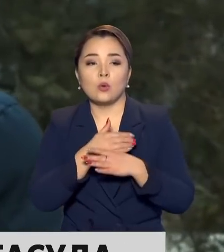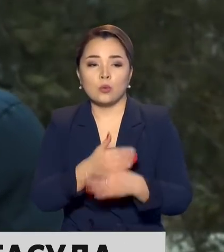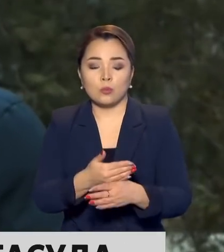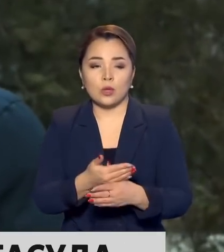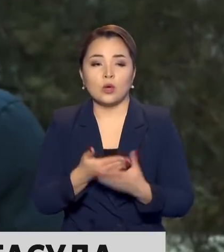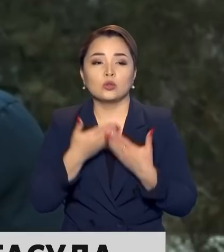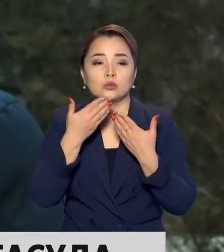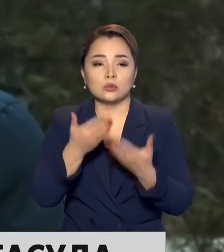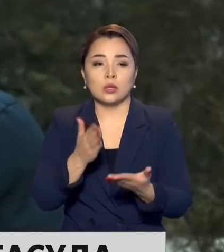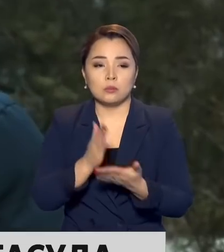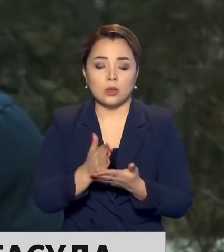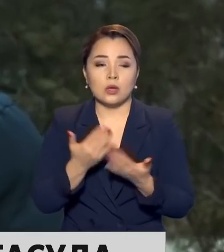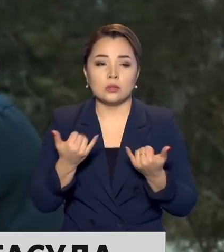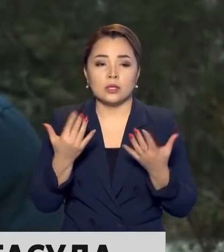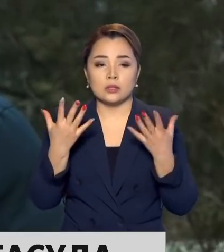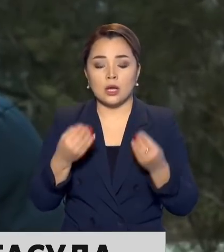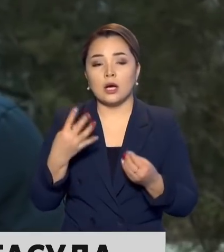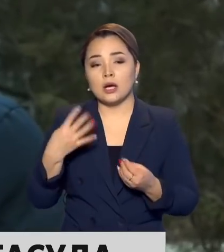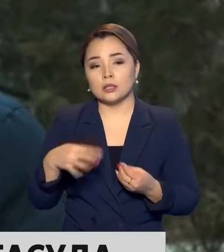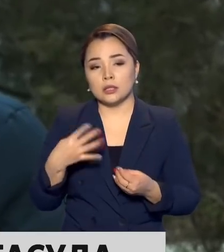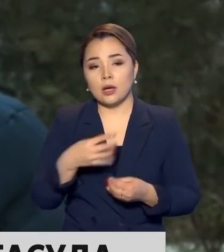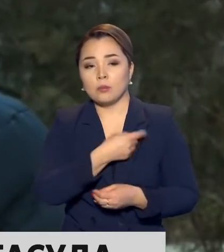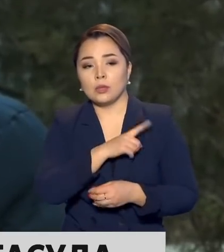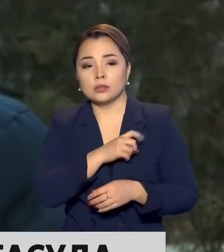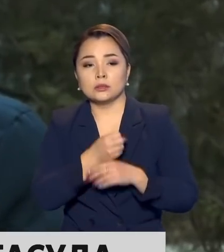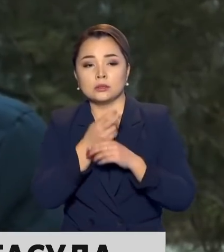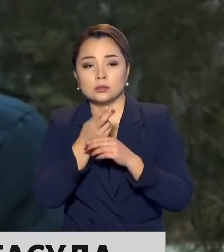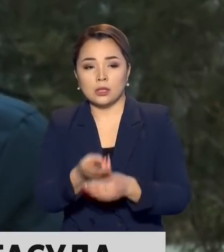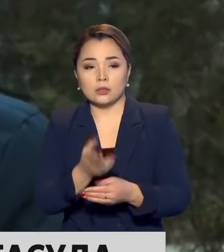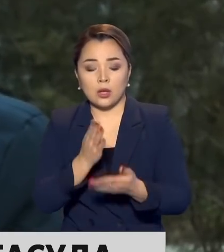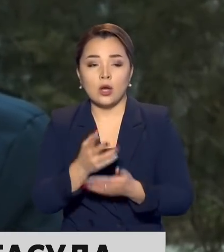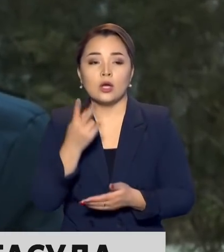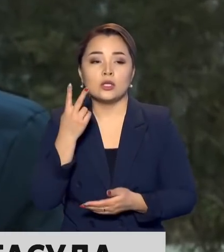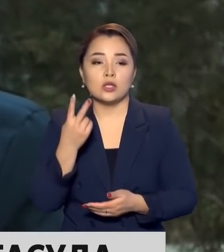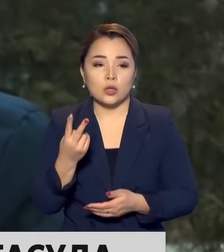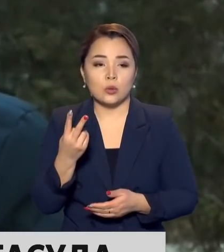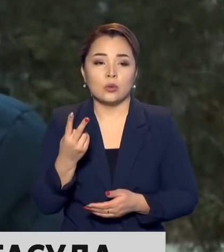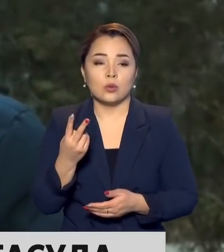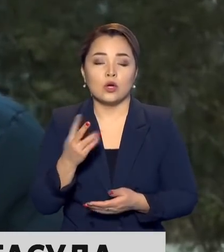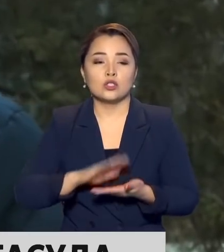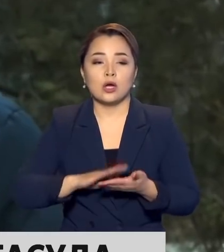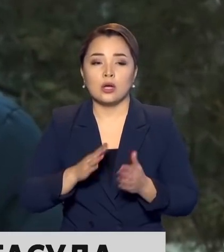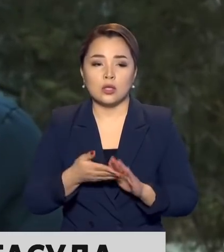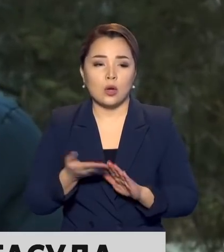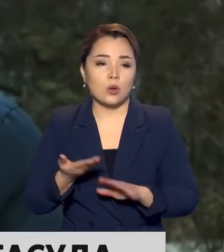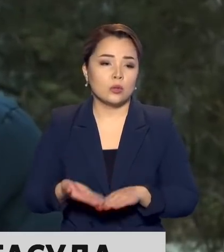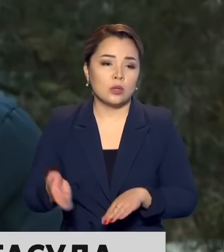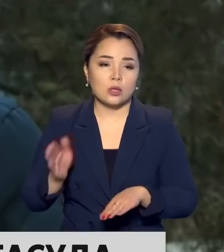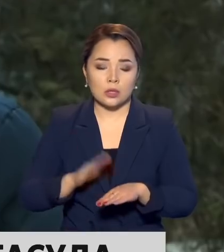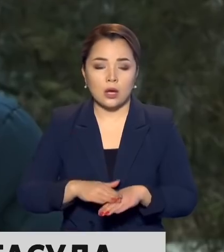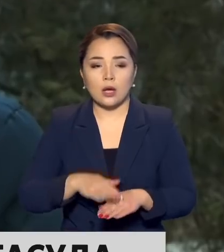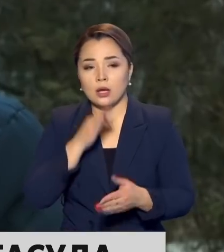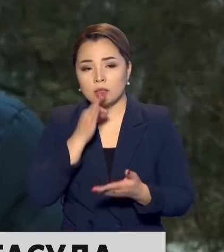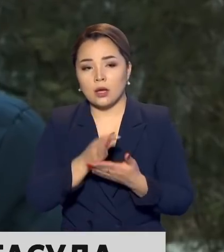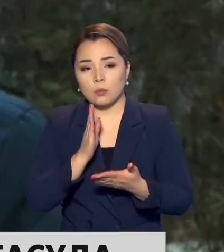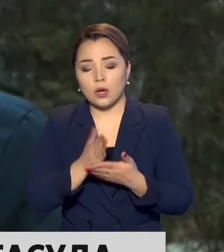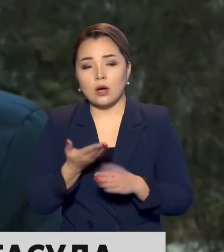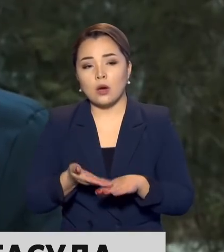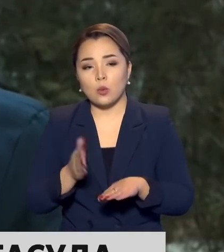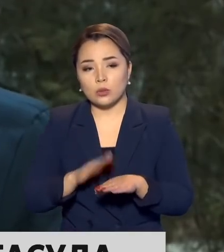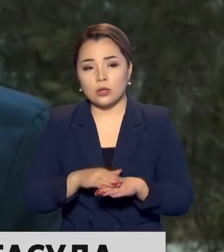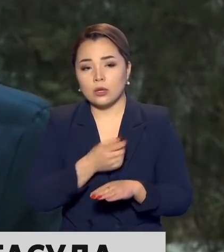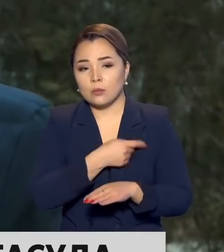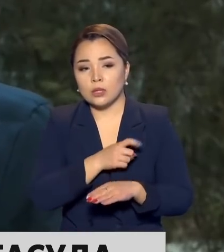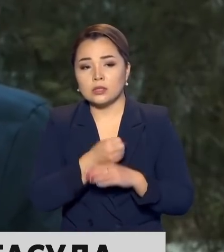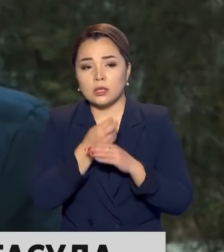жүгінген. Оның қазіргі таңда 40-ы стационарға жатқызылды. Оның екеуінің жағдайы ауыр деп бағалануда, екеуі де жансақтау